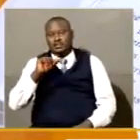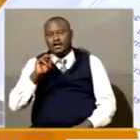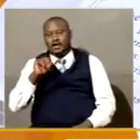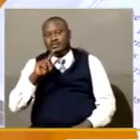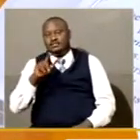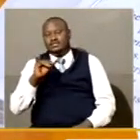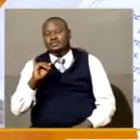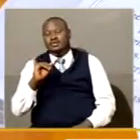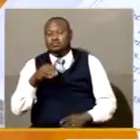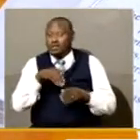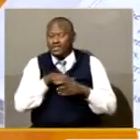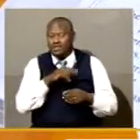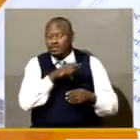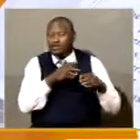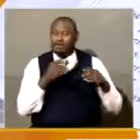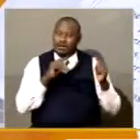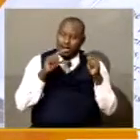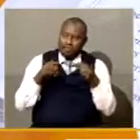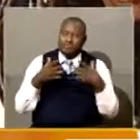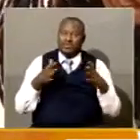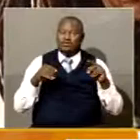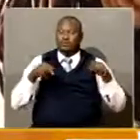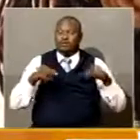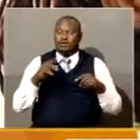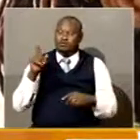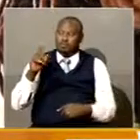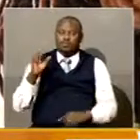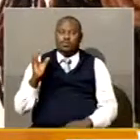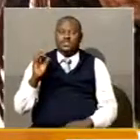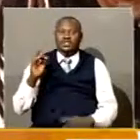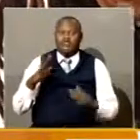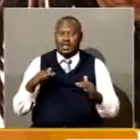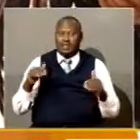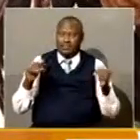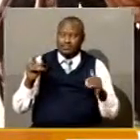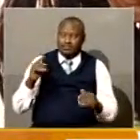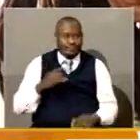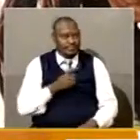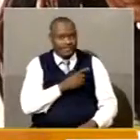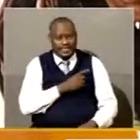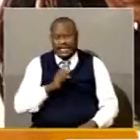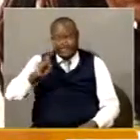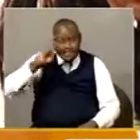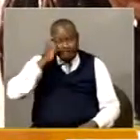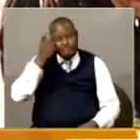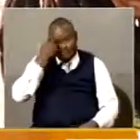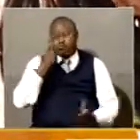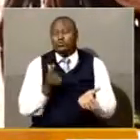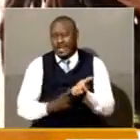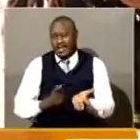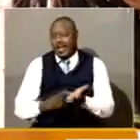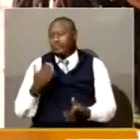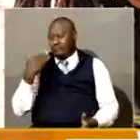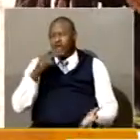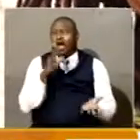y'omu ku abo abalabiseeko eri akakiiko olwaleero. Muntu. Gavumenti ya Uganda bwe yali ayise